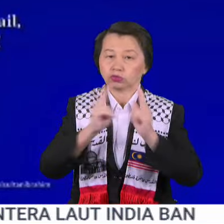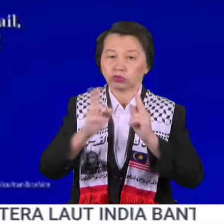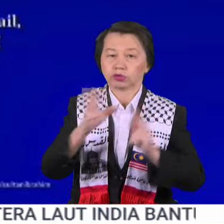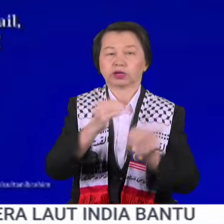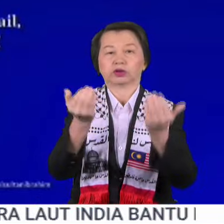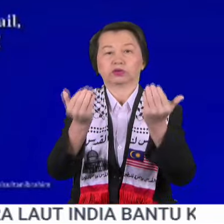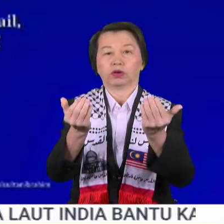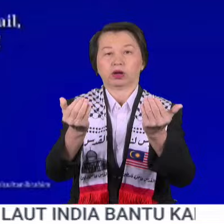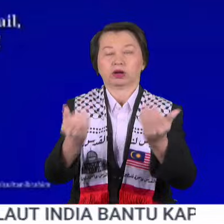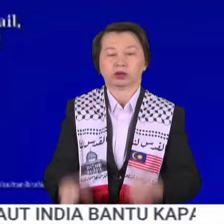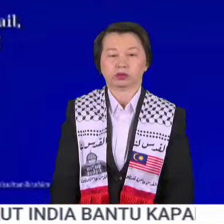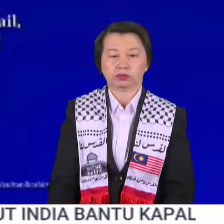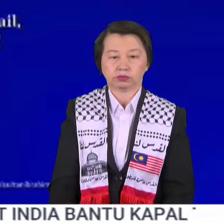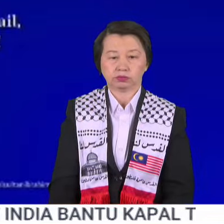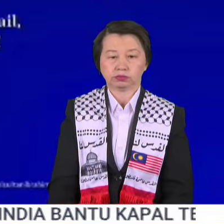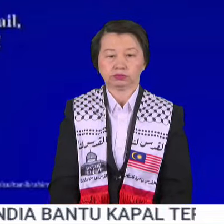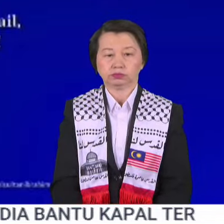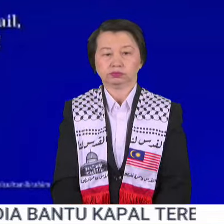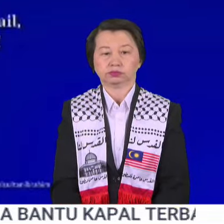dan